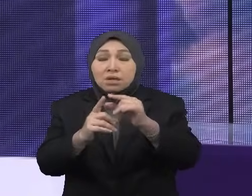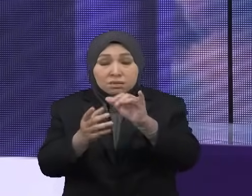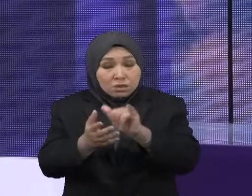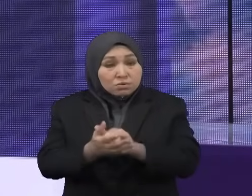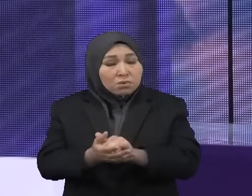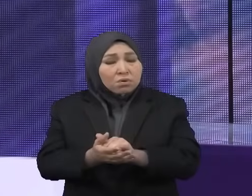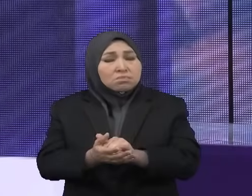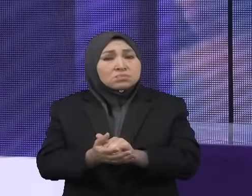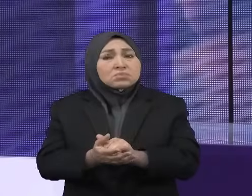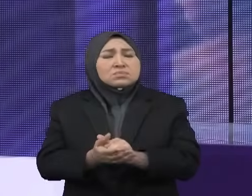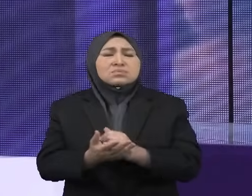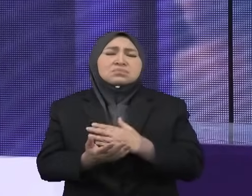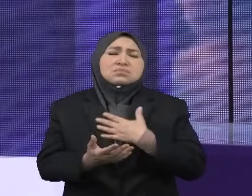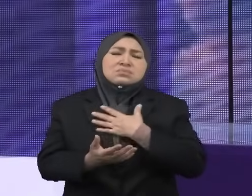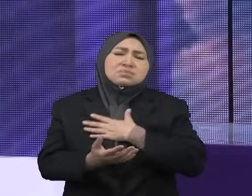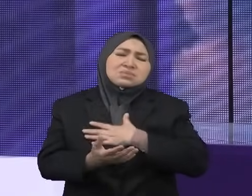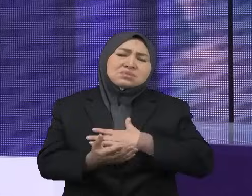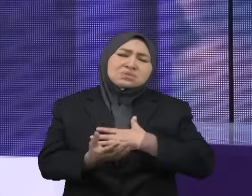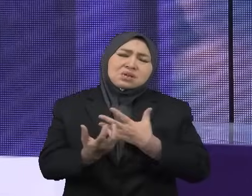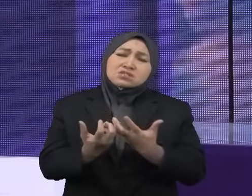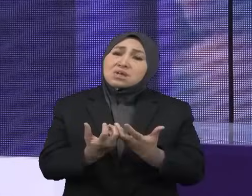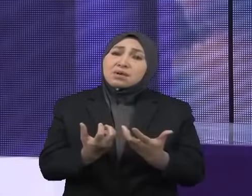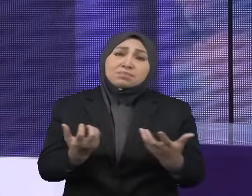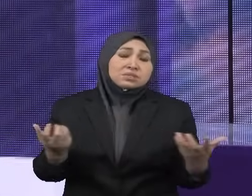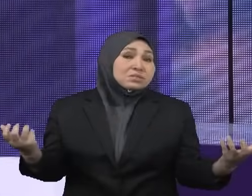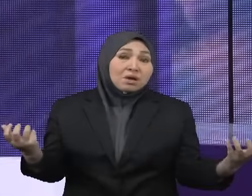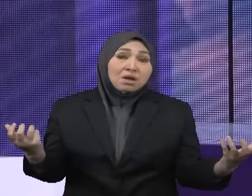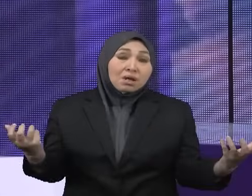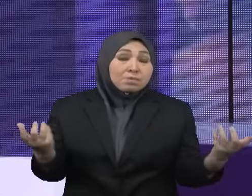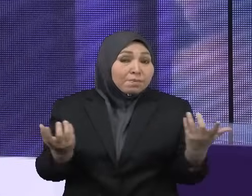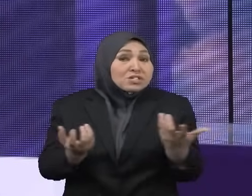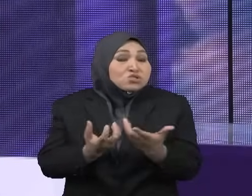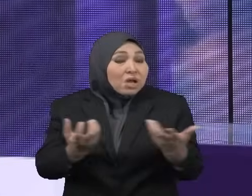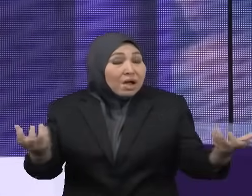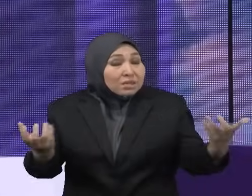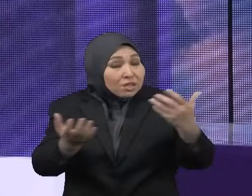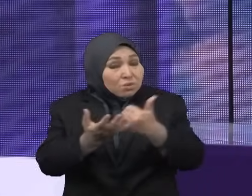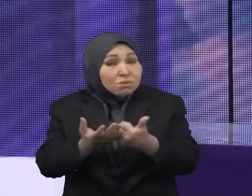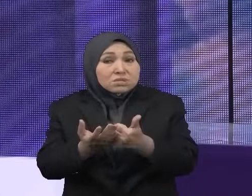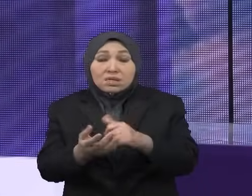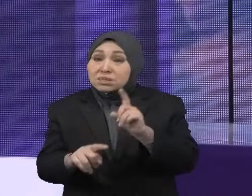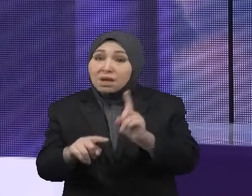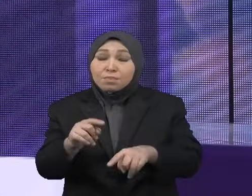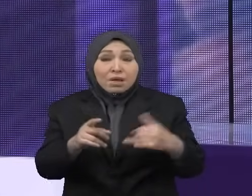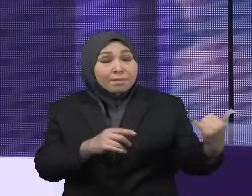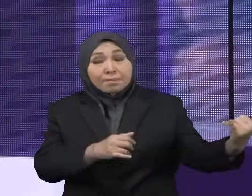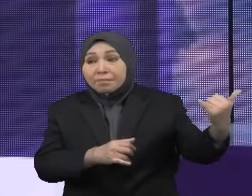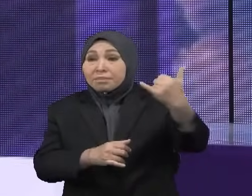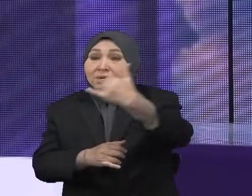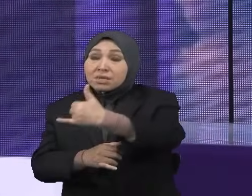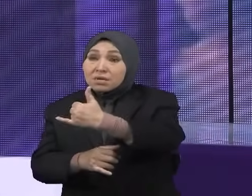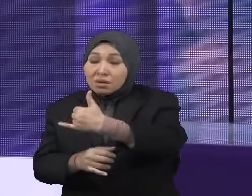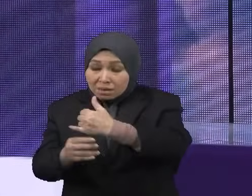fafruqa, iaitu tolong pisahkan. Dan pemisahan itu berlaku ketika mereka tak boleh pergi ke